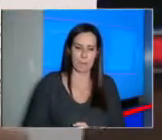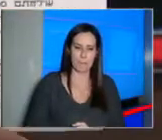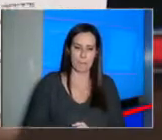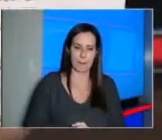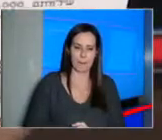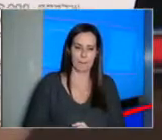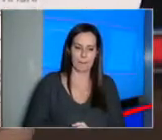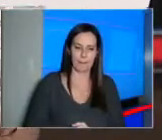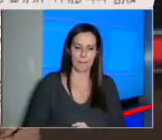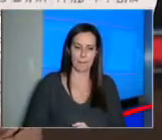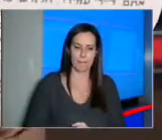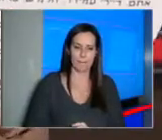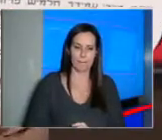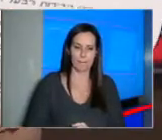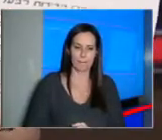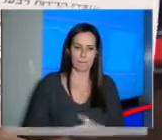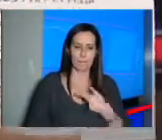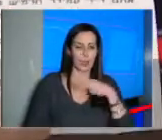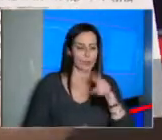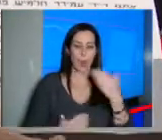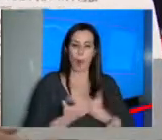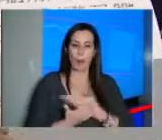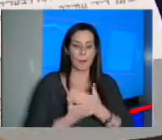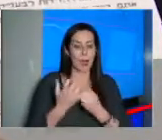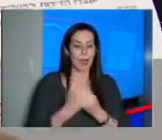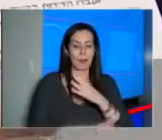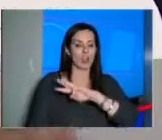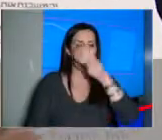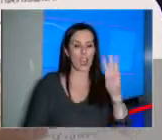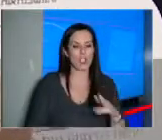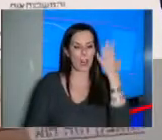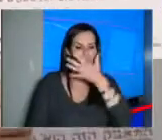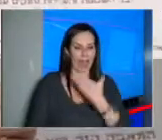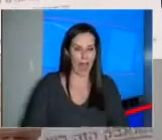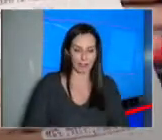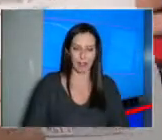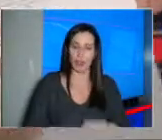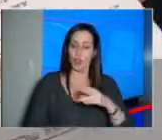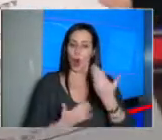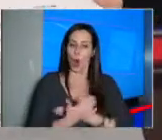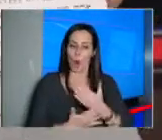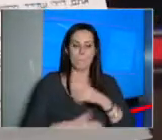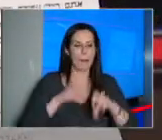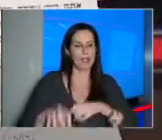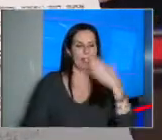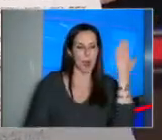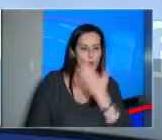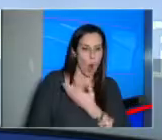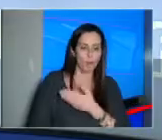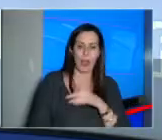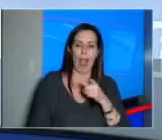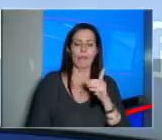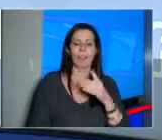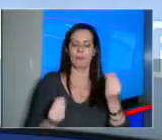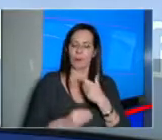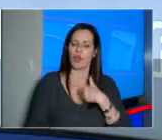הקרוב, וגם העבר הרחוק. יש לנו פה חומרים מהקמה של הקשת הדמוקרטית המזרחית, יש חומרים מהפנתרים השחורים, אבל זה עוד